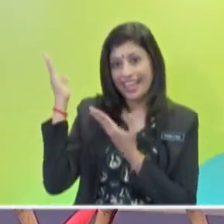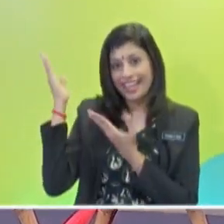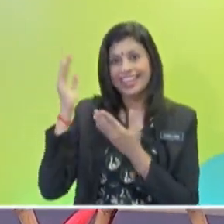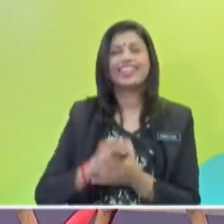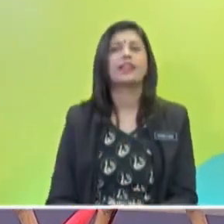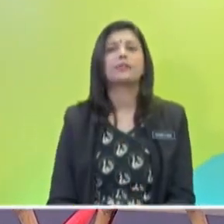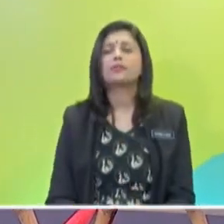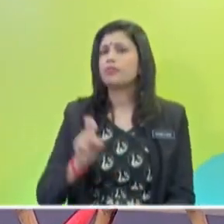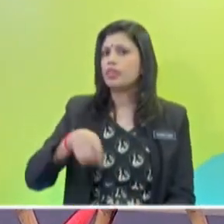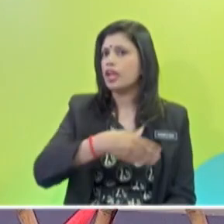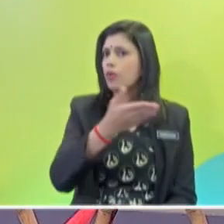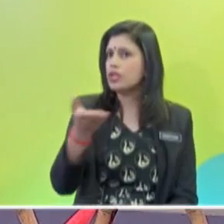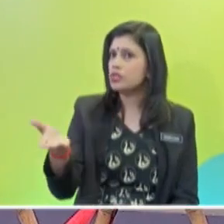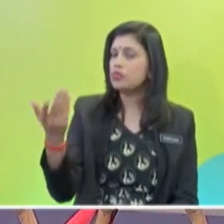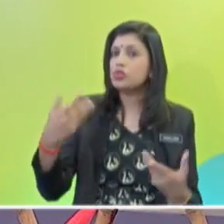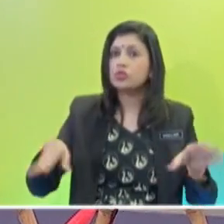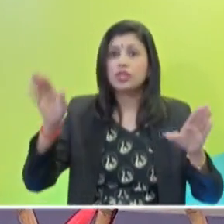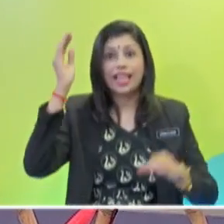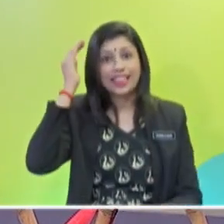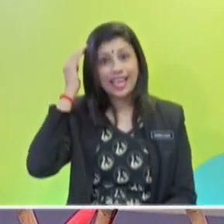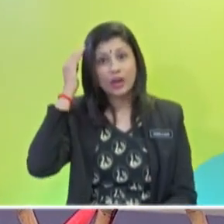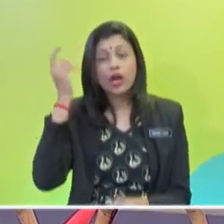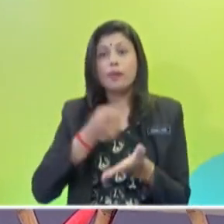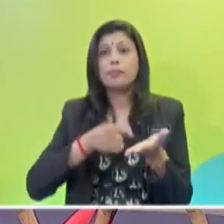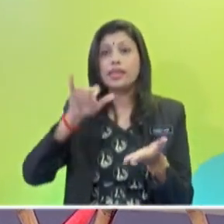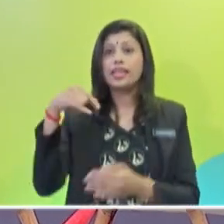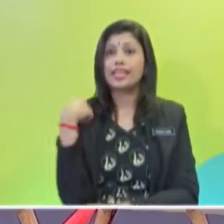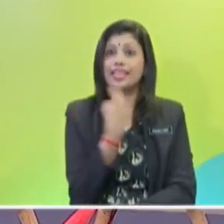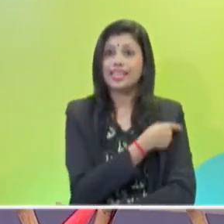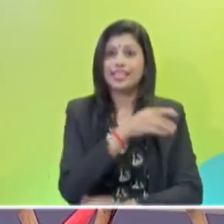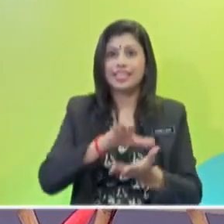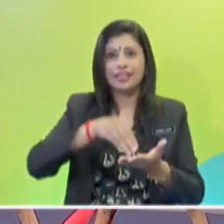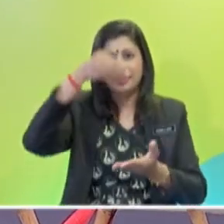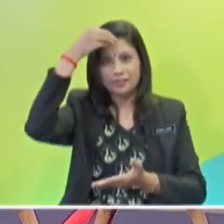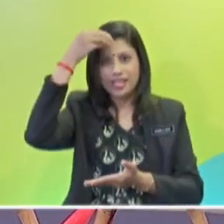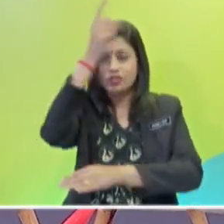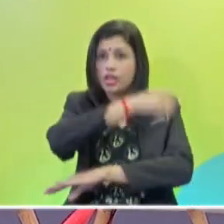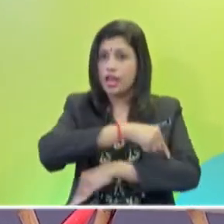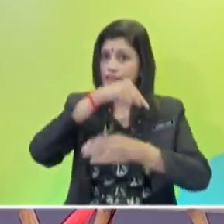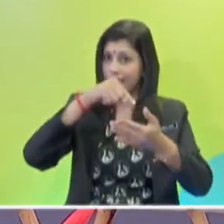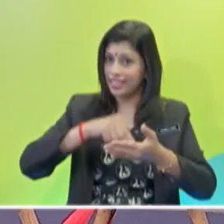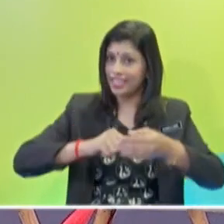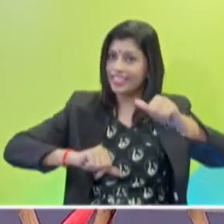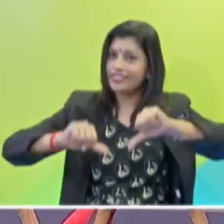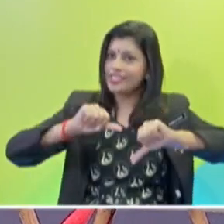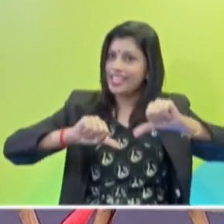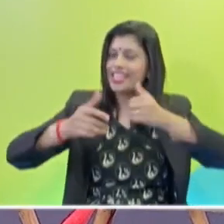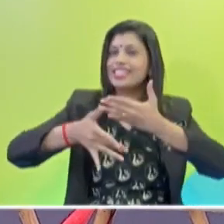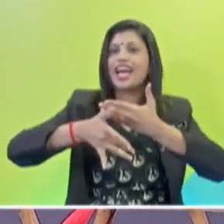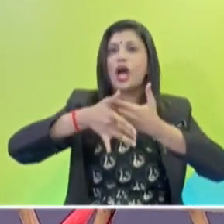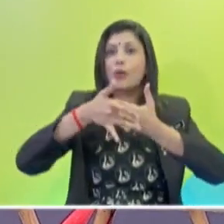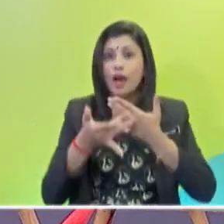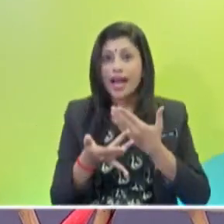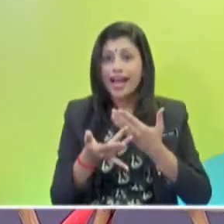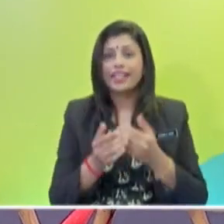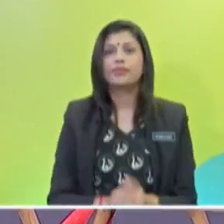murid-murid semua dah tahu dah. Mata pelajaran yang kita nak belajar kali ini adalah mata pelajaran Sains Awal. Dan bersama siapakah guru kita yang akan mengajar kali